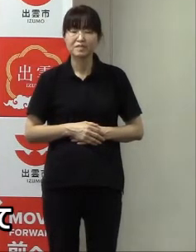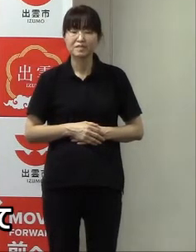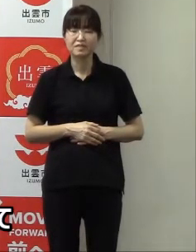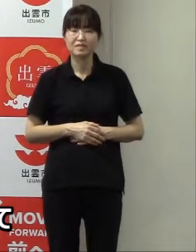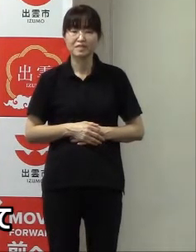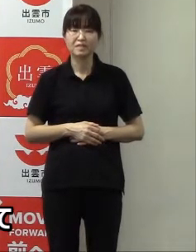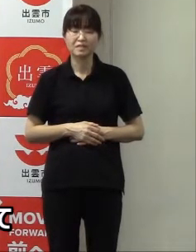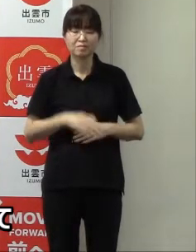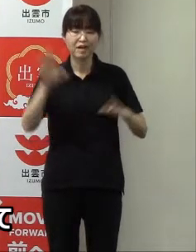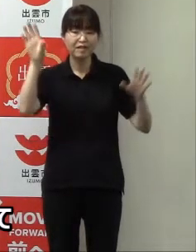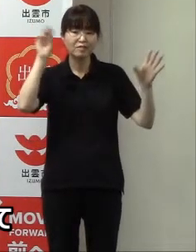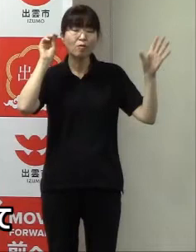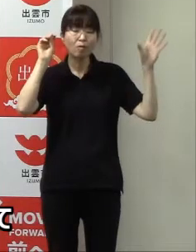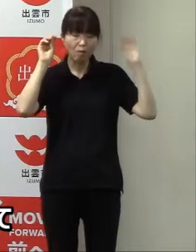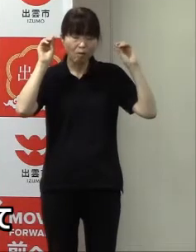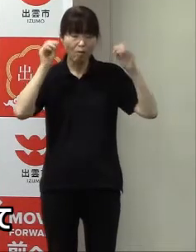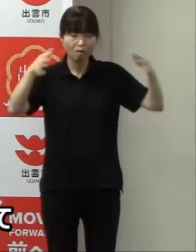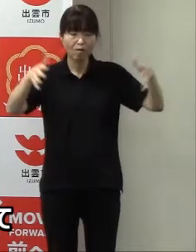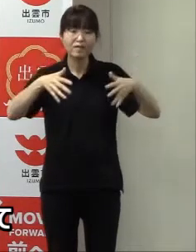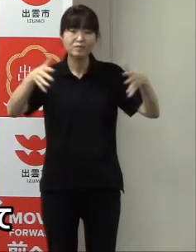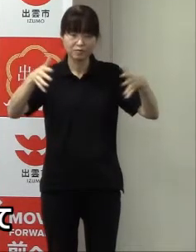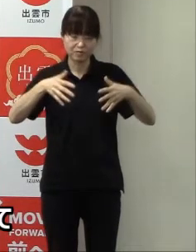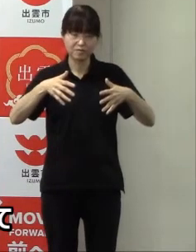これは情報収集していきながらですね、